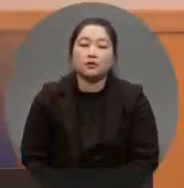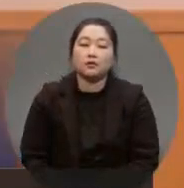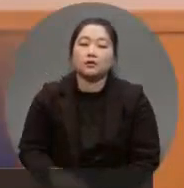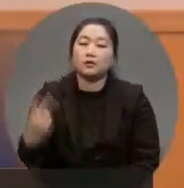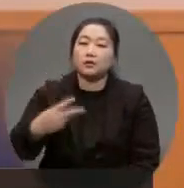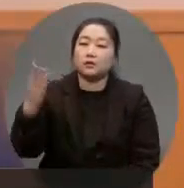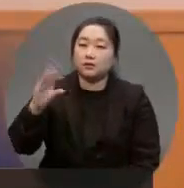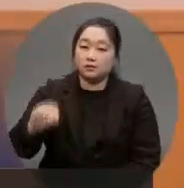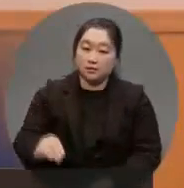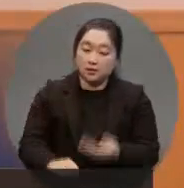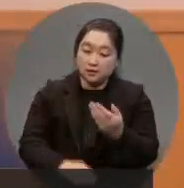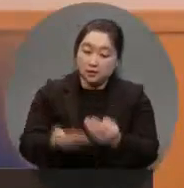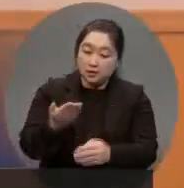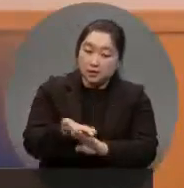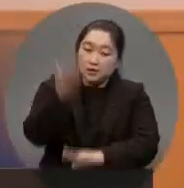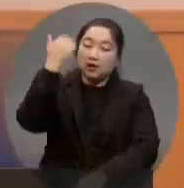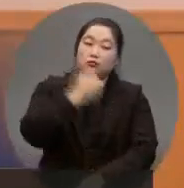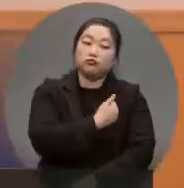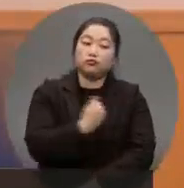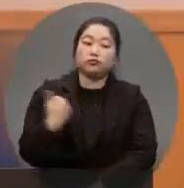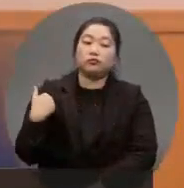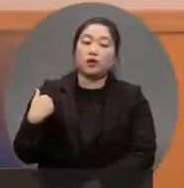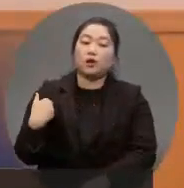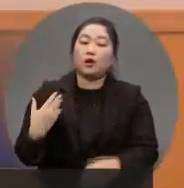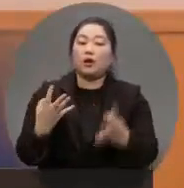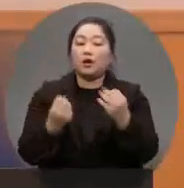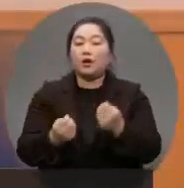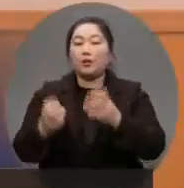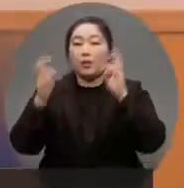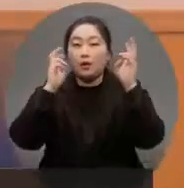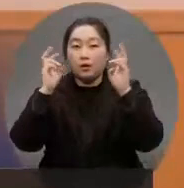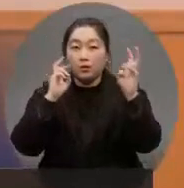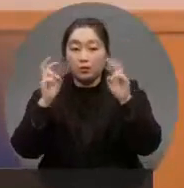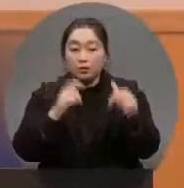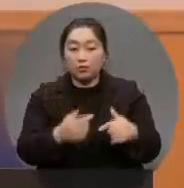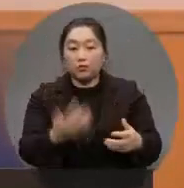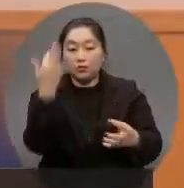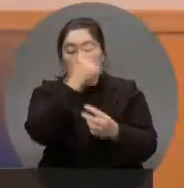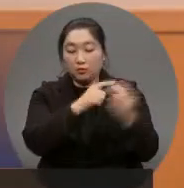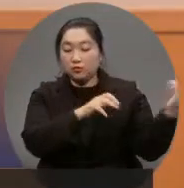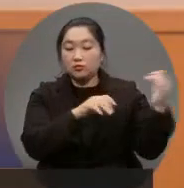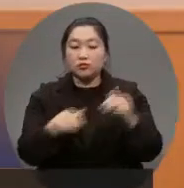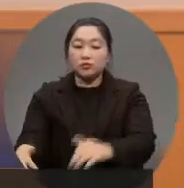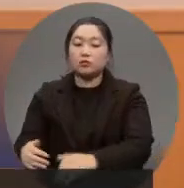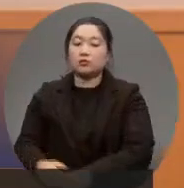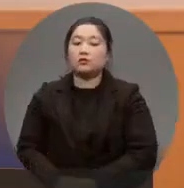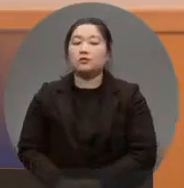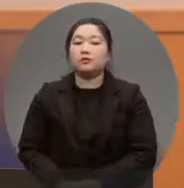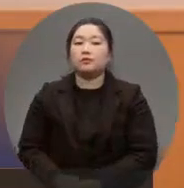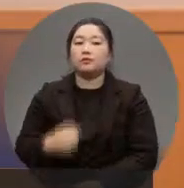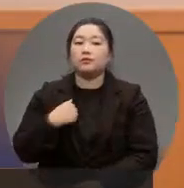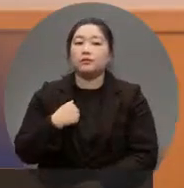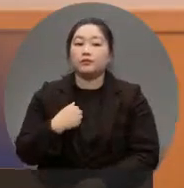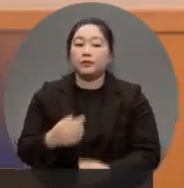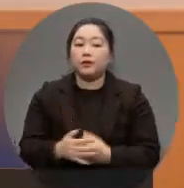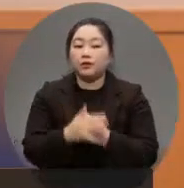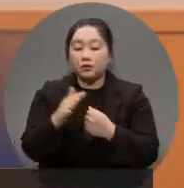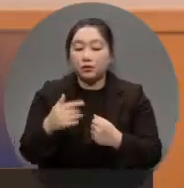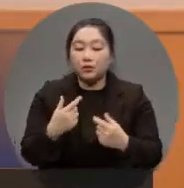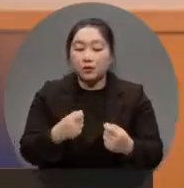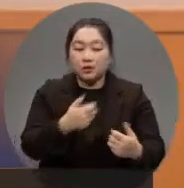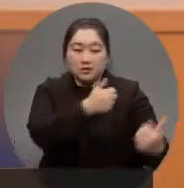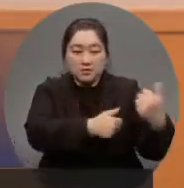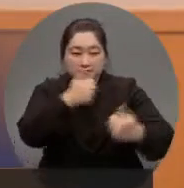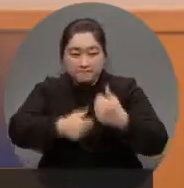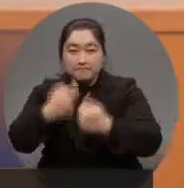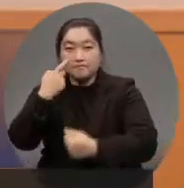충분히 돼 있다고 생각하고 실제로 많은 항공사들이 지금 청주공항으로 모여들고 있습니다. 그래서 저희도 이곳에서